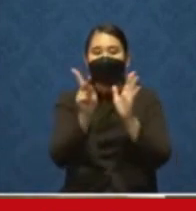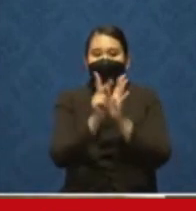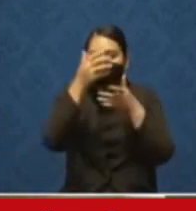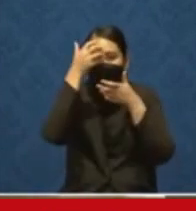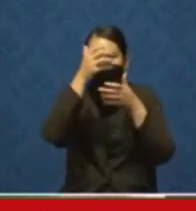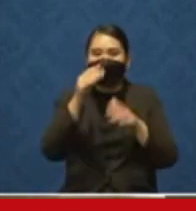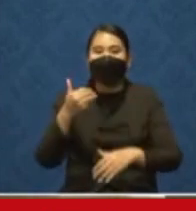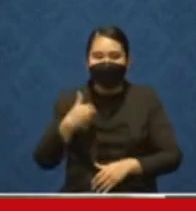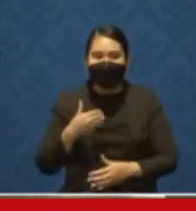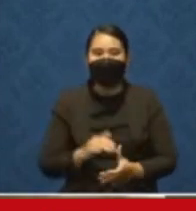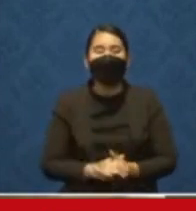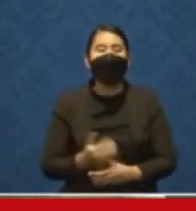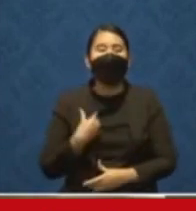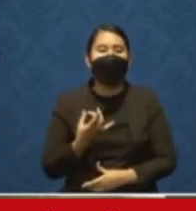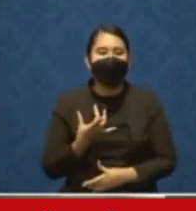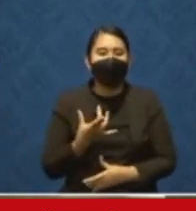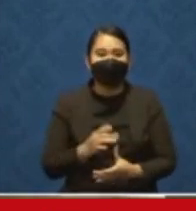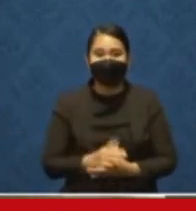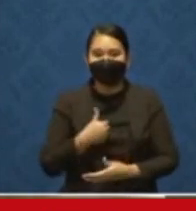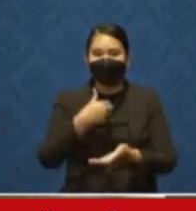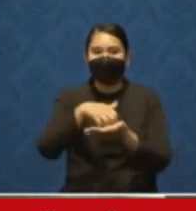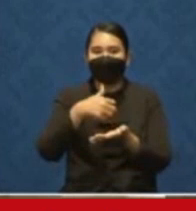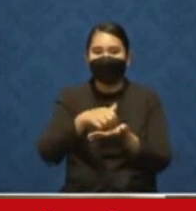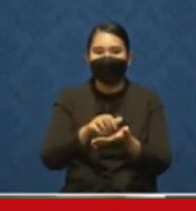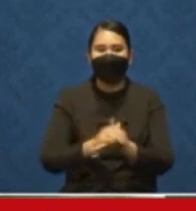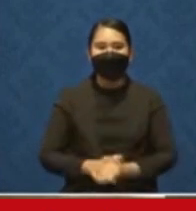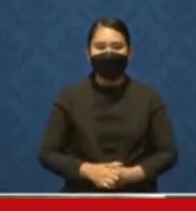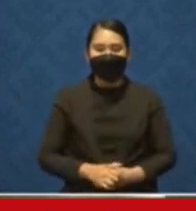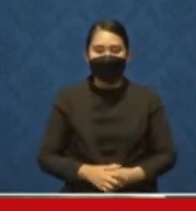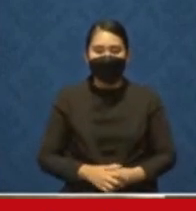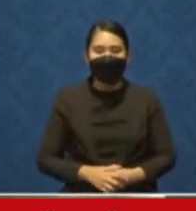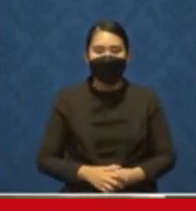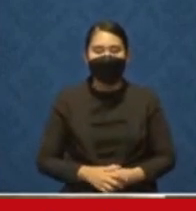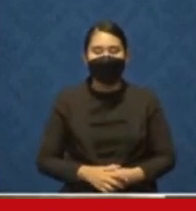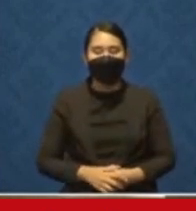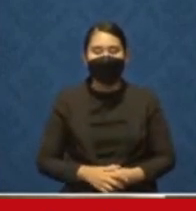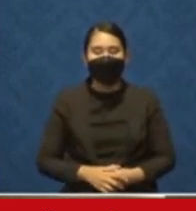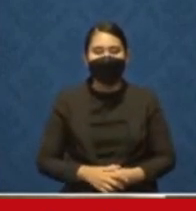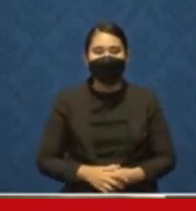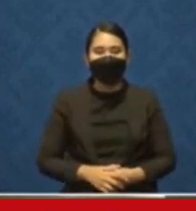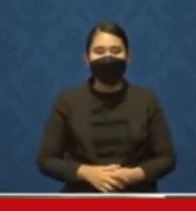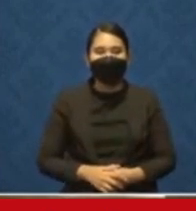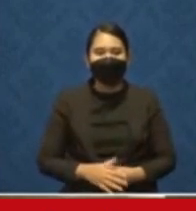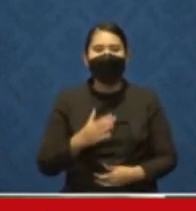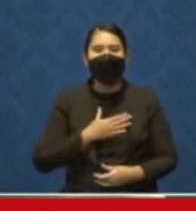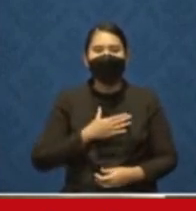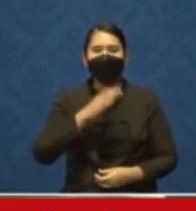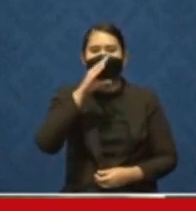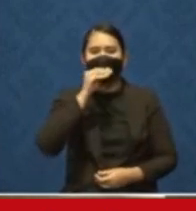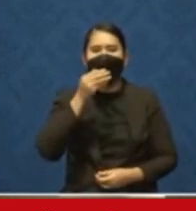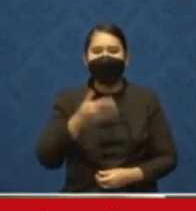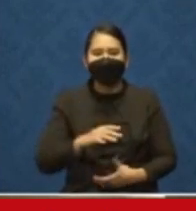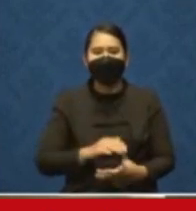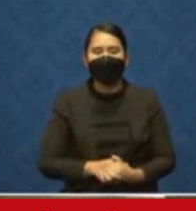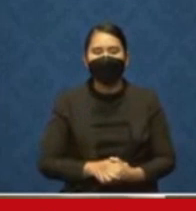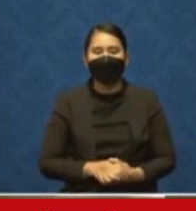มีการละเมิดกฎหมายก็นายกอีกละเมิดกฎหมายแล้วแล้วแต่จะเลือกทำมีอะไรบ้าง